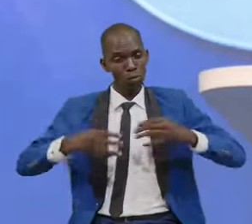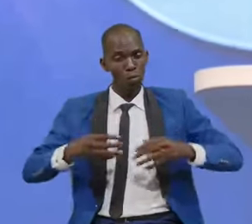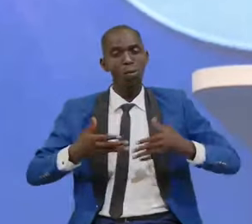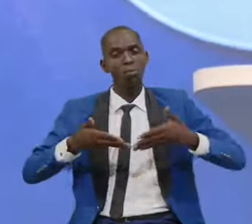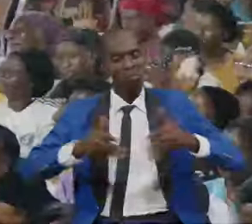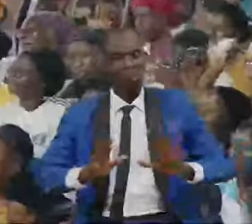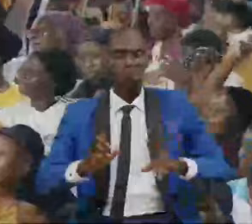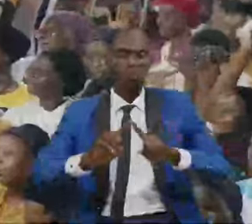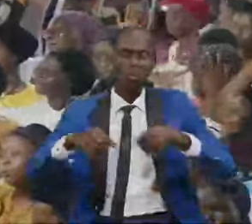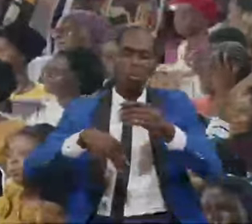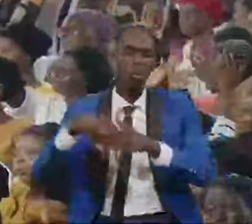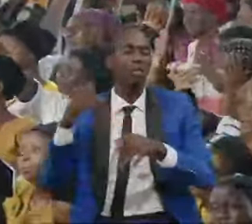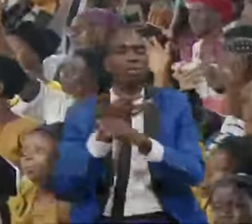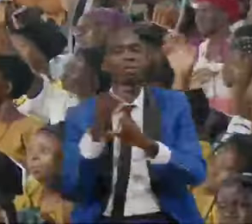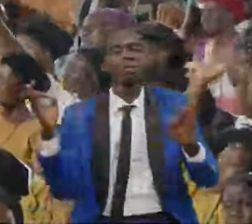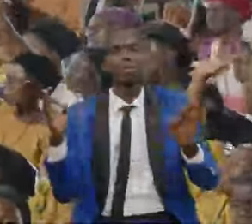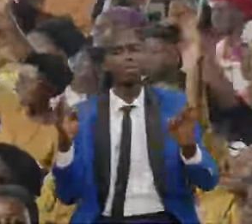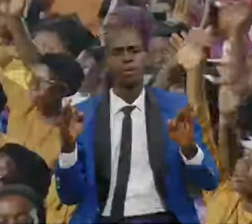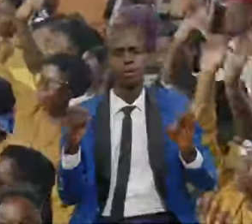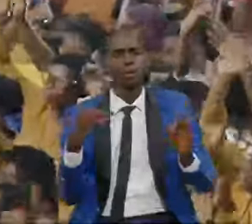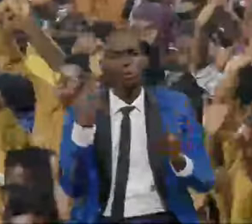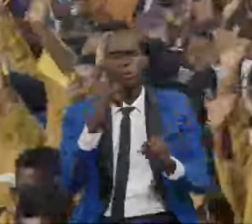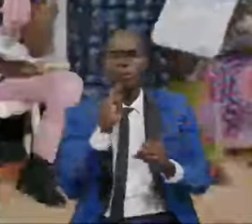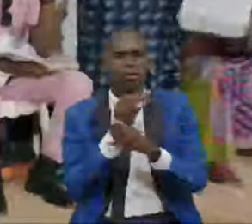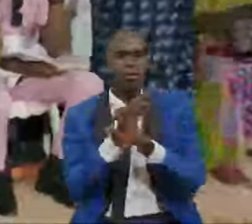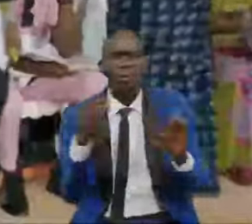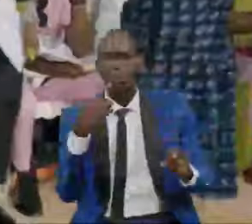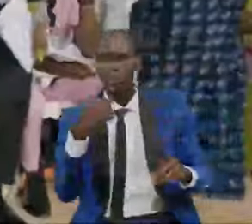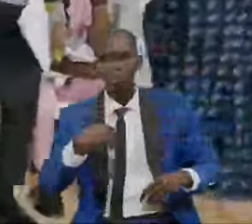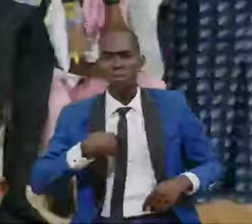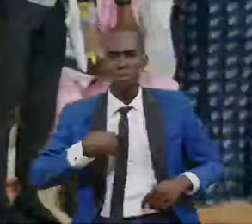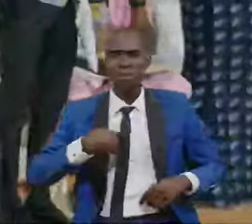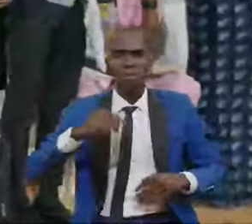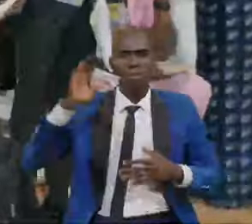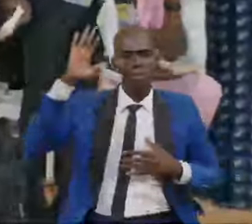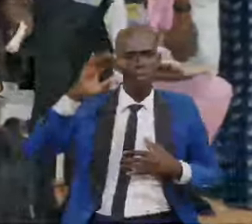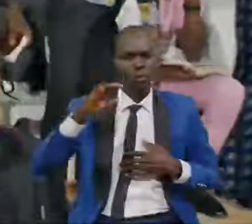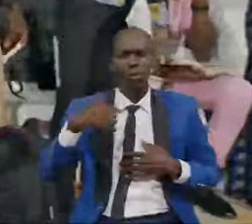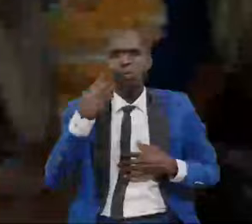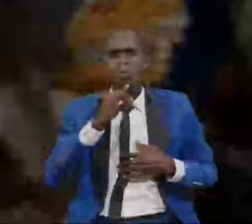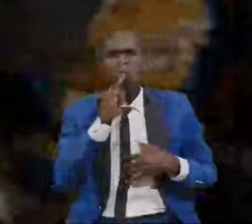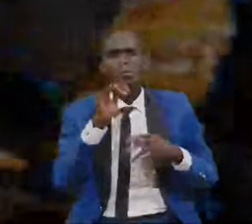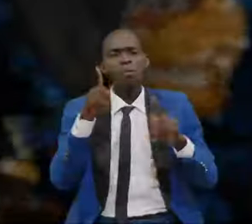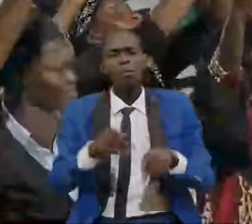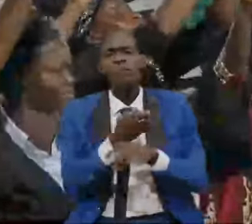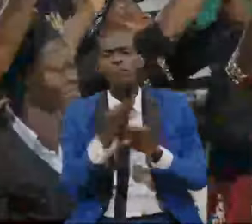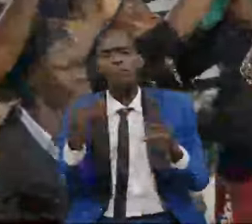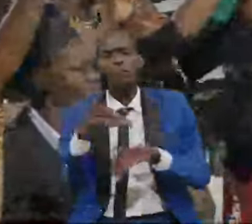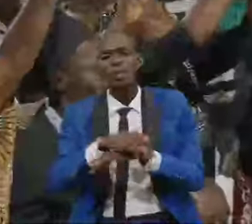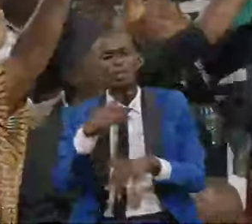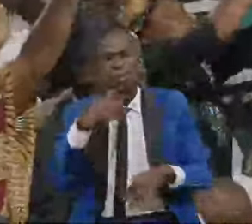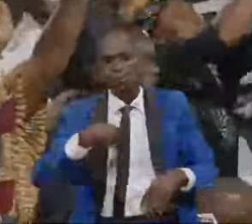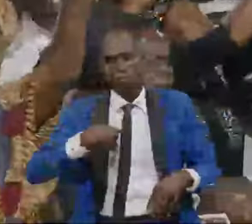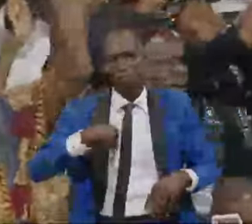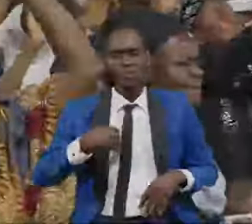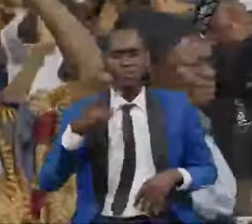libre. Qui est libre là-bas ce soir? J'ai dit qui est libre là-bas ce soir? Tu es